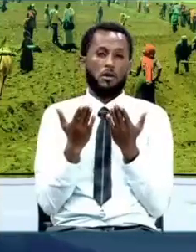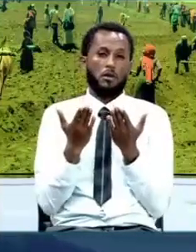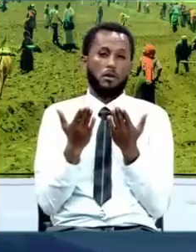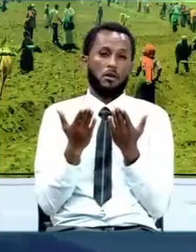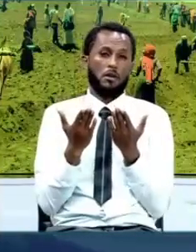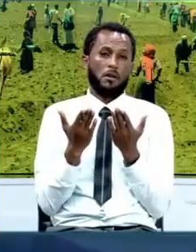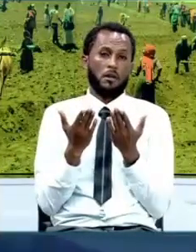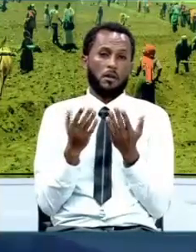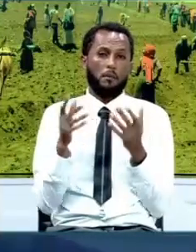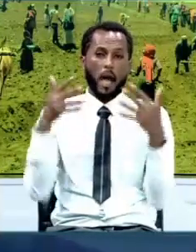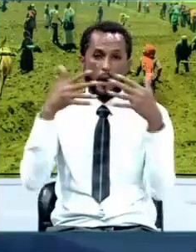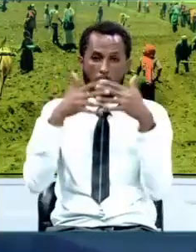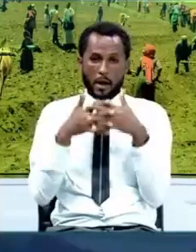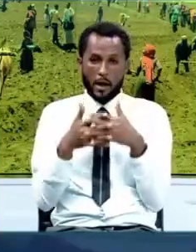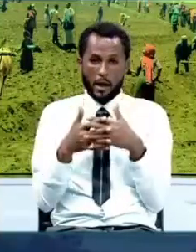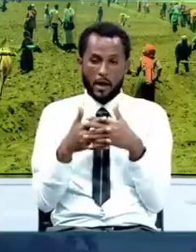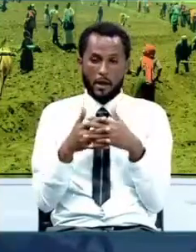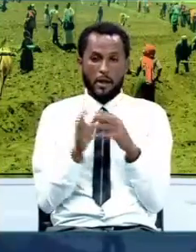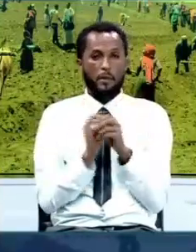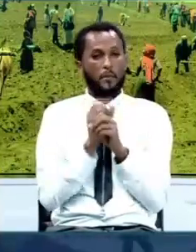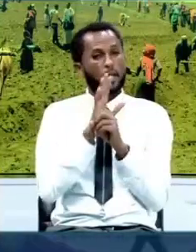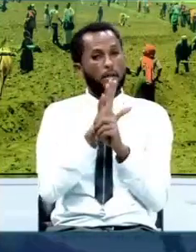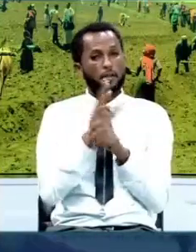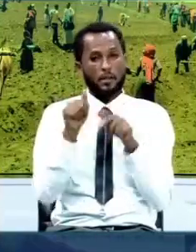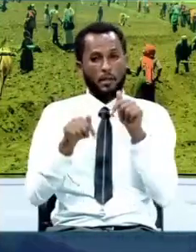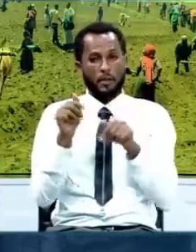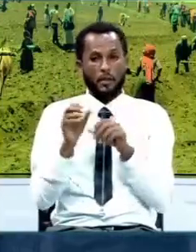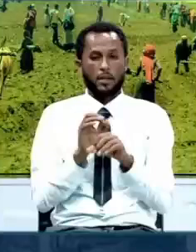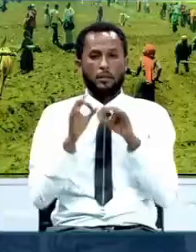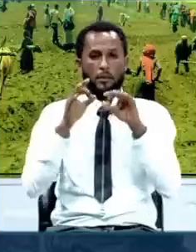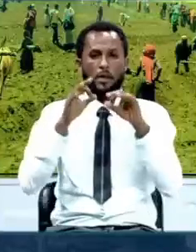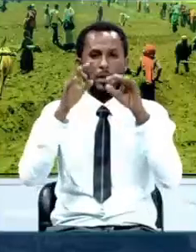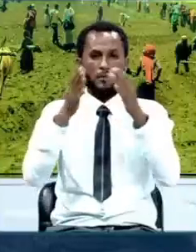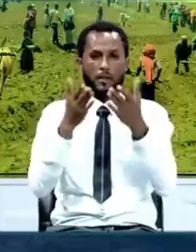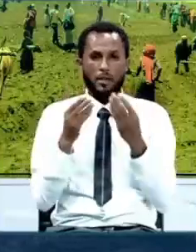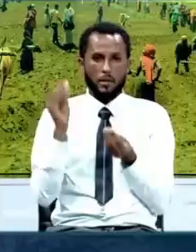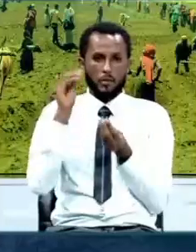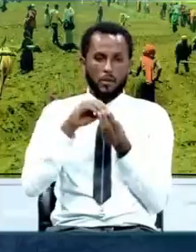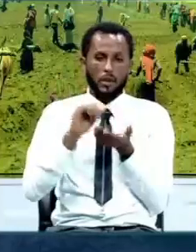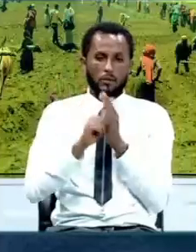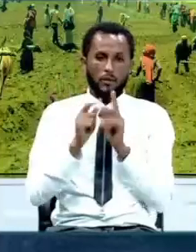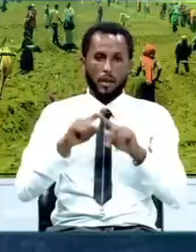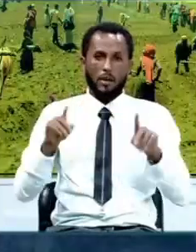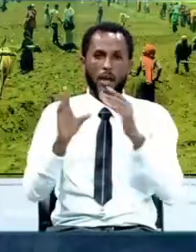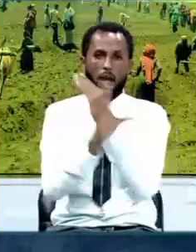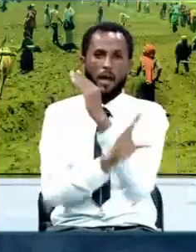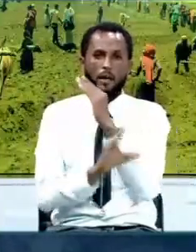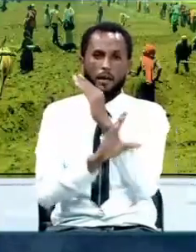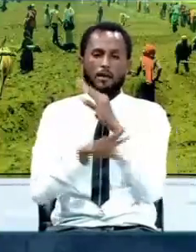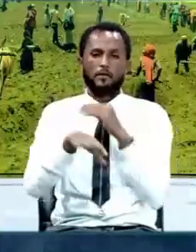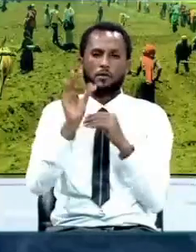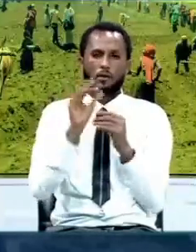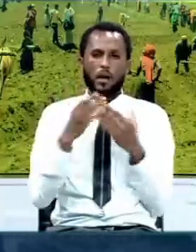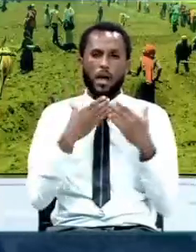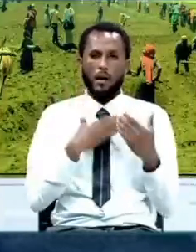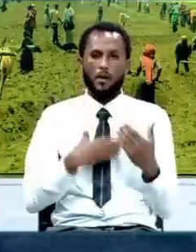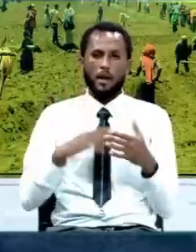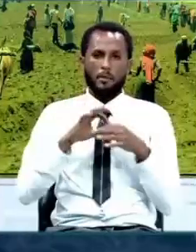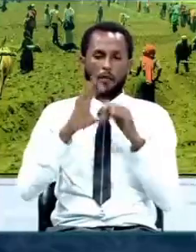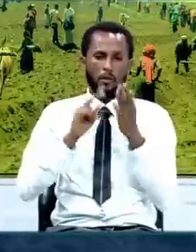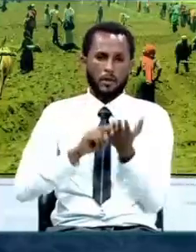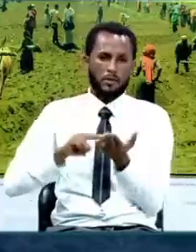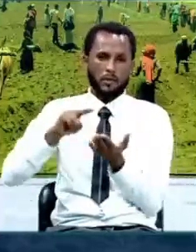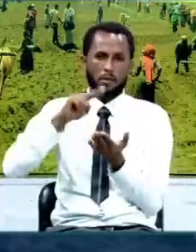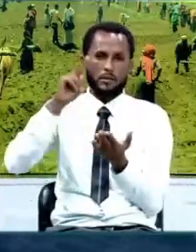ተደለና ብሓባር ልብል መልእኽቲ እውን እግረ መንገዲ ከተሓላልፍ ይደሊ። ብተወሳኺ እውን ኣብ ዝተፈላለዩ ሃገራት ዝርከቡ ኣባል ማሕበረሰብ